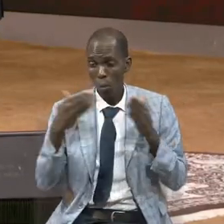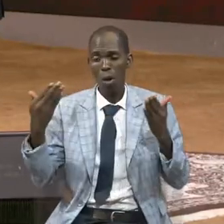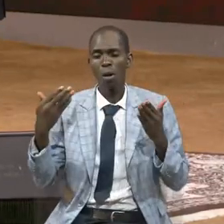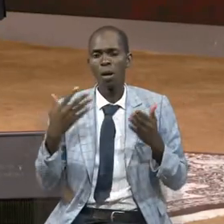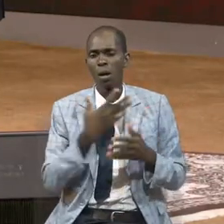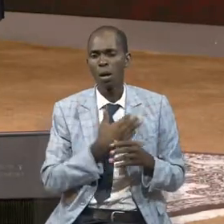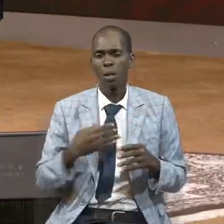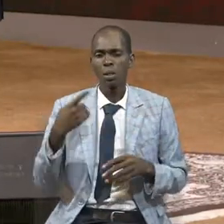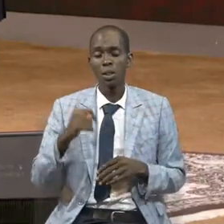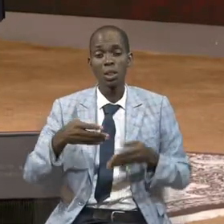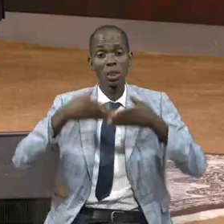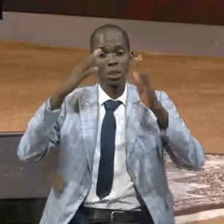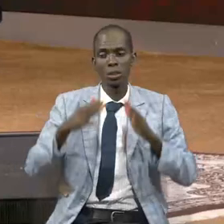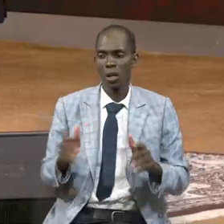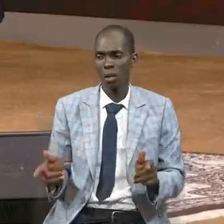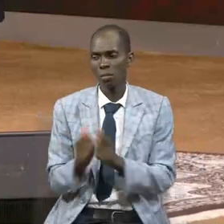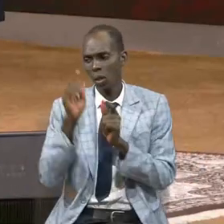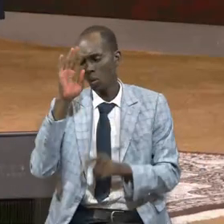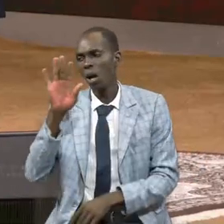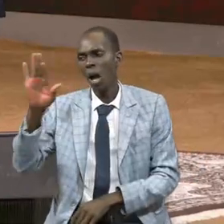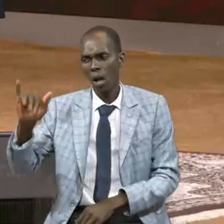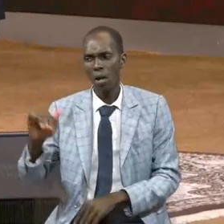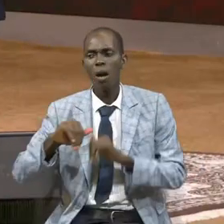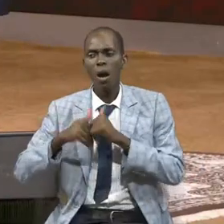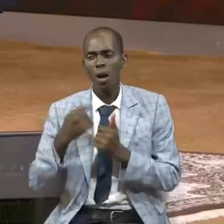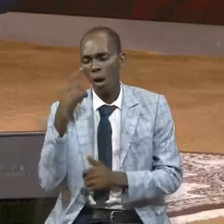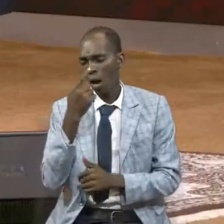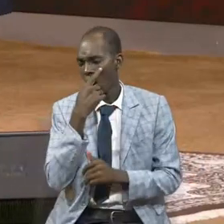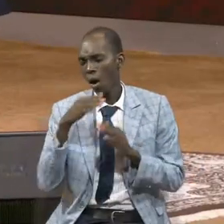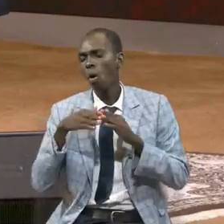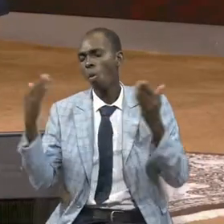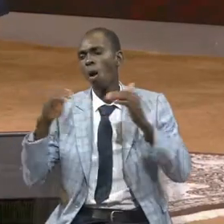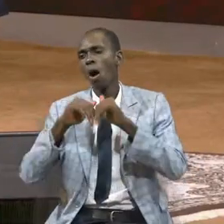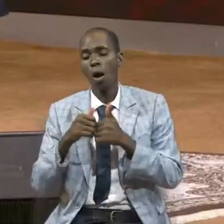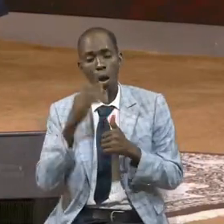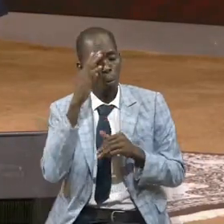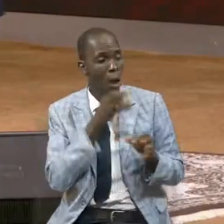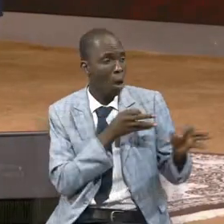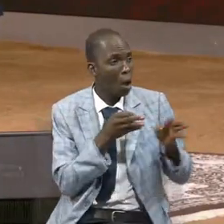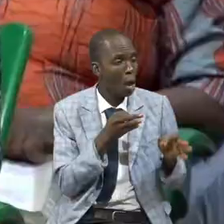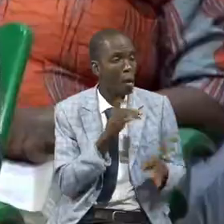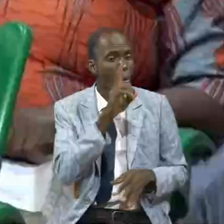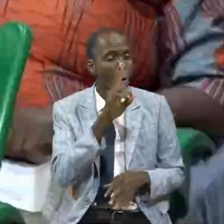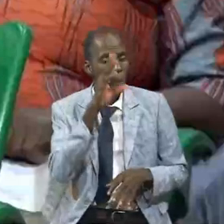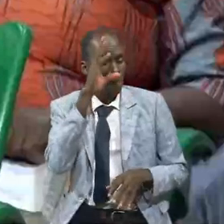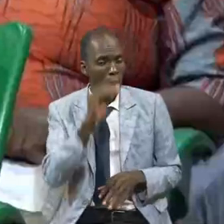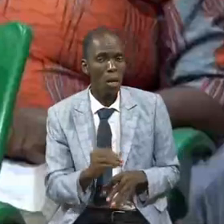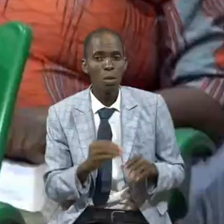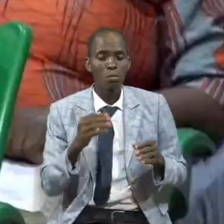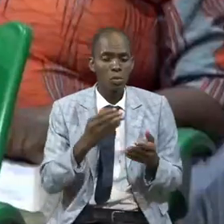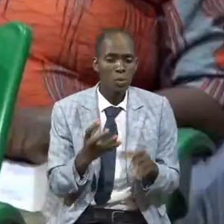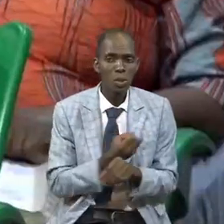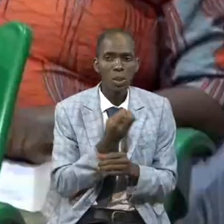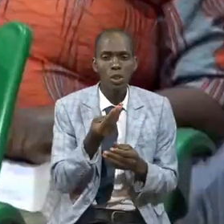Il dit que comment tes yeux sont ouverts? Il dit que un homme a fait de la boue, il l'a appliqué à mon œil, il